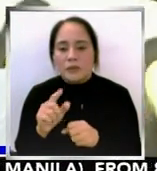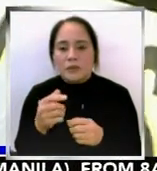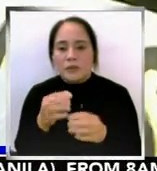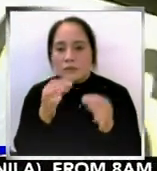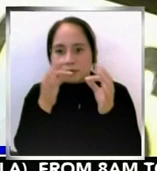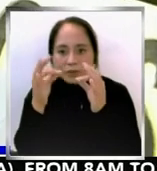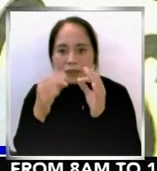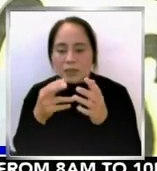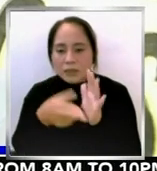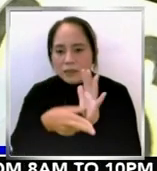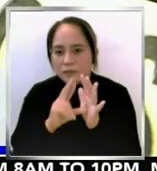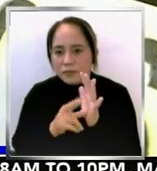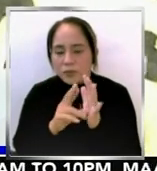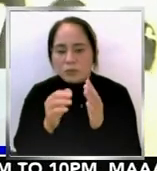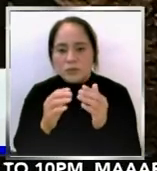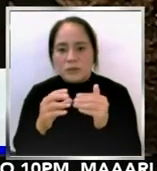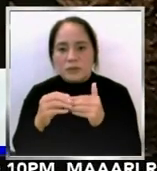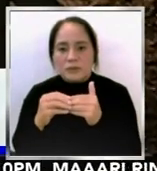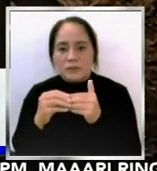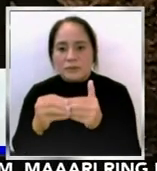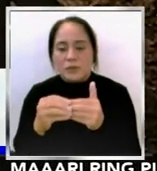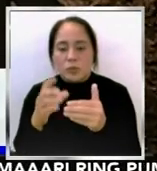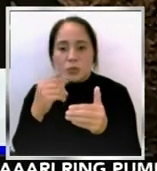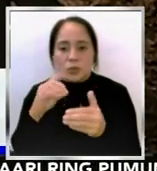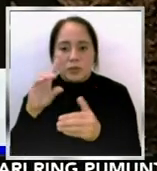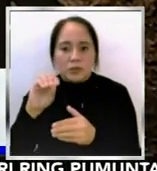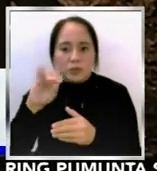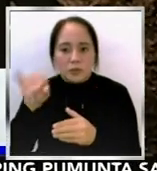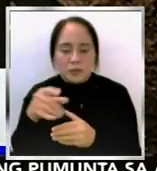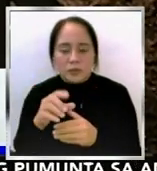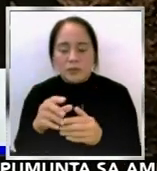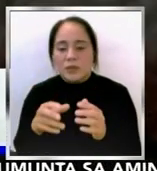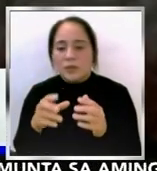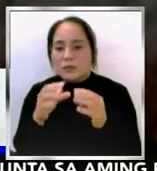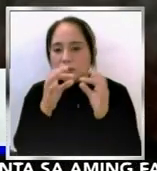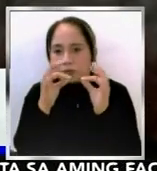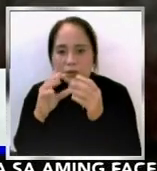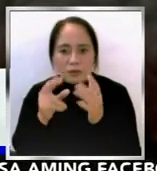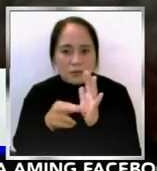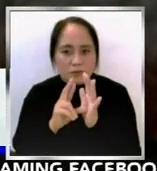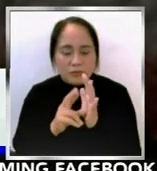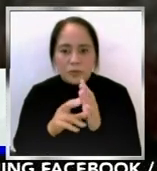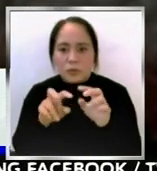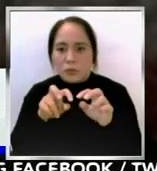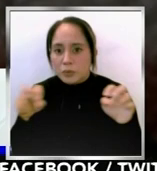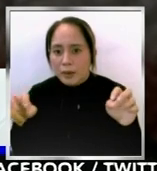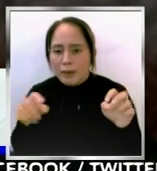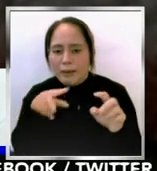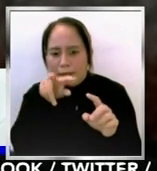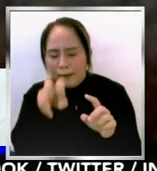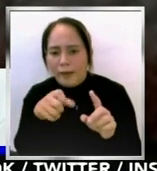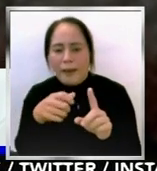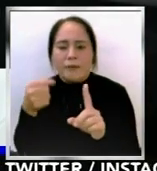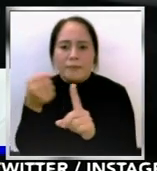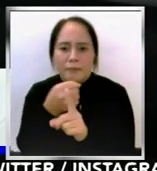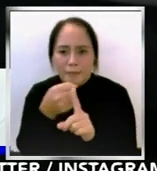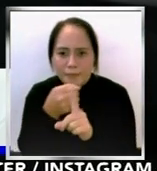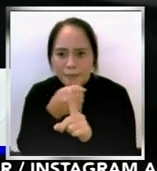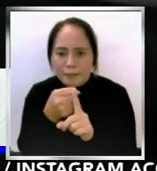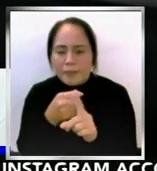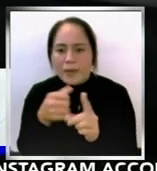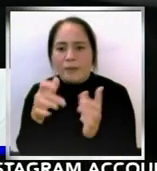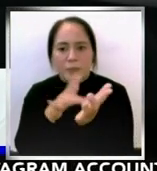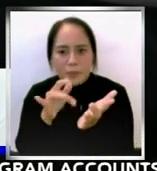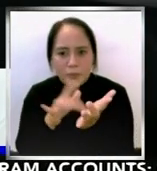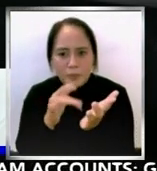na pinamumunuan ng DOJ. Ang drug review panel may mga nakitang pang-aabuso at pagmamalabis. May mga